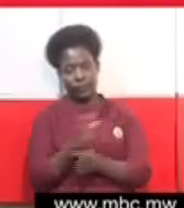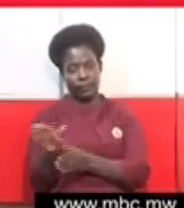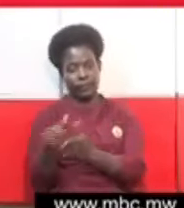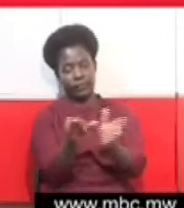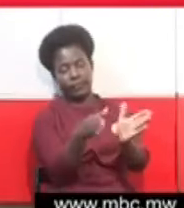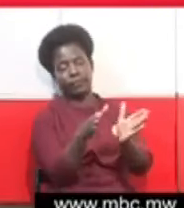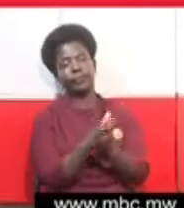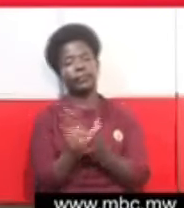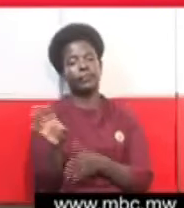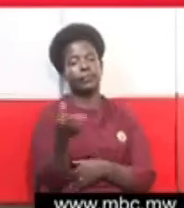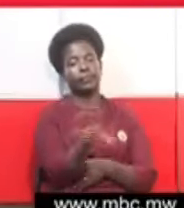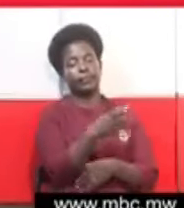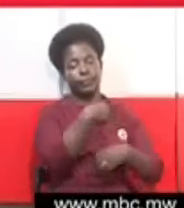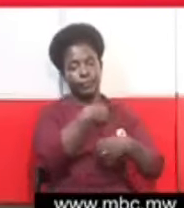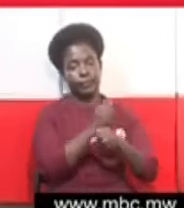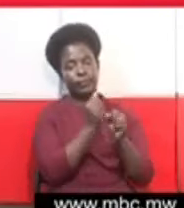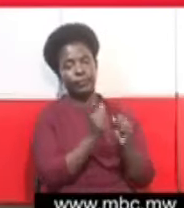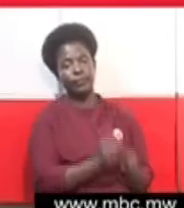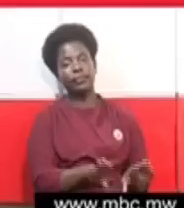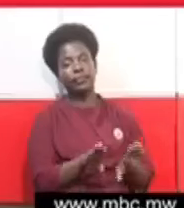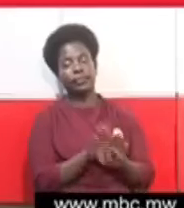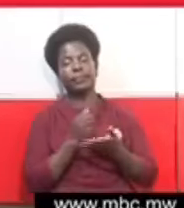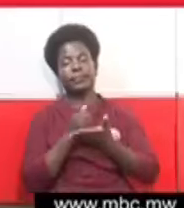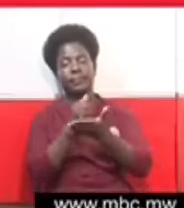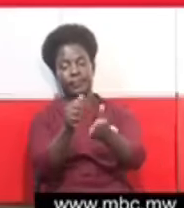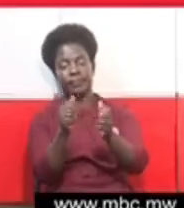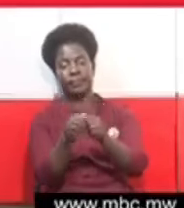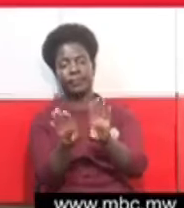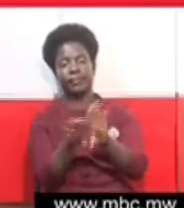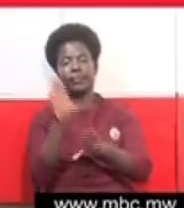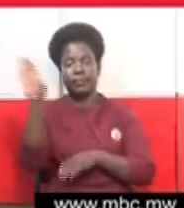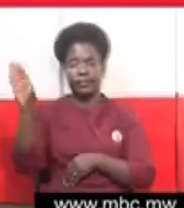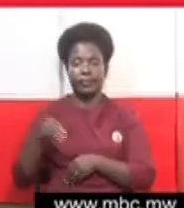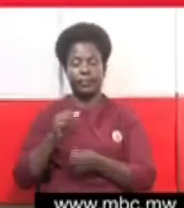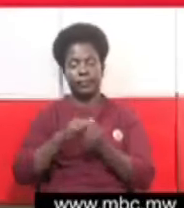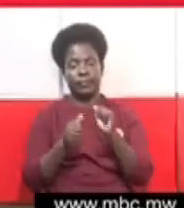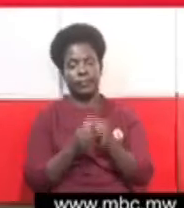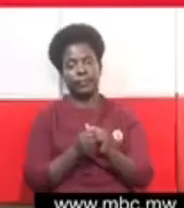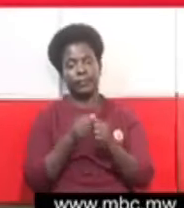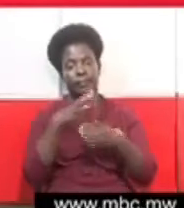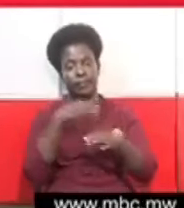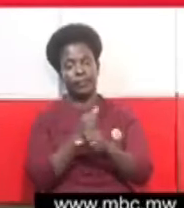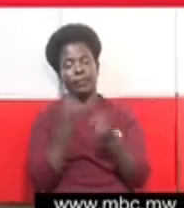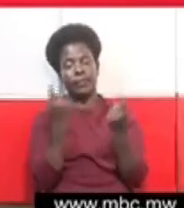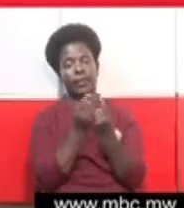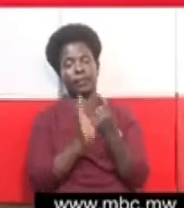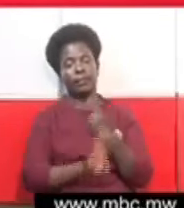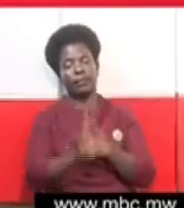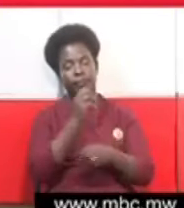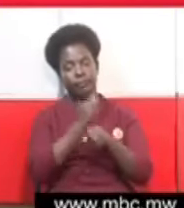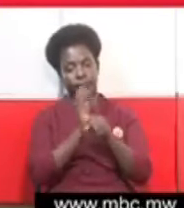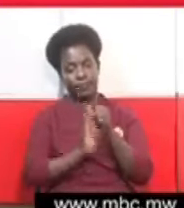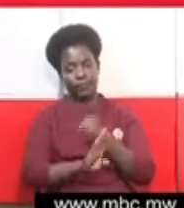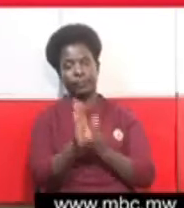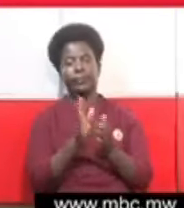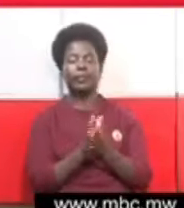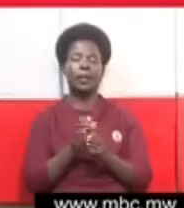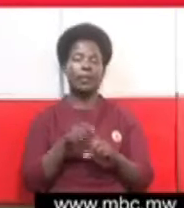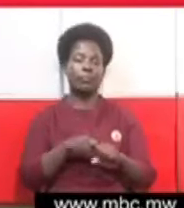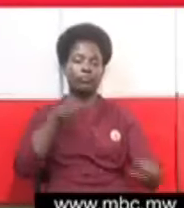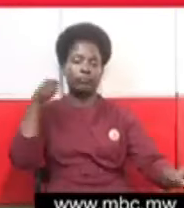madzi yomwe bungweli lakhazikitsa ithandiza kuchepetsa mavuto omwe bungweli likumana nawo pa ntchito yake yobopa